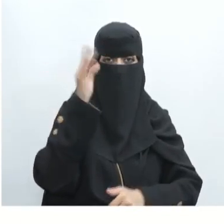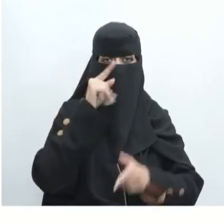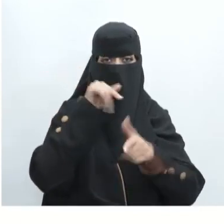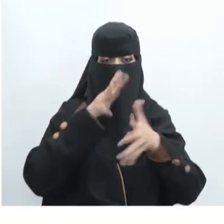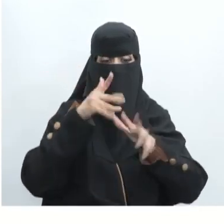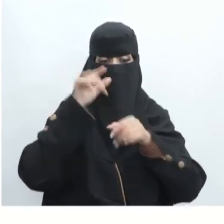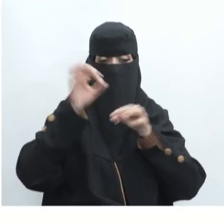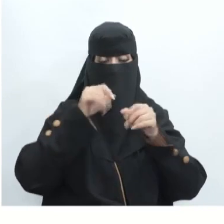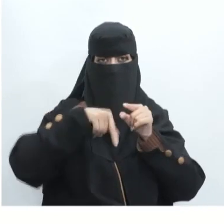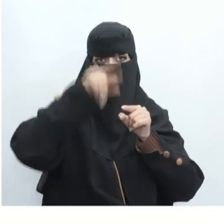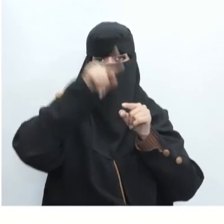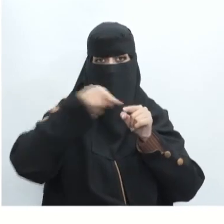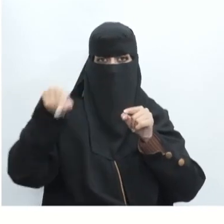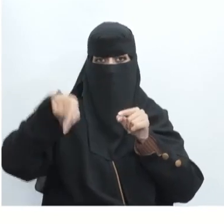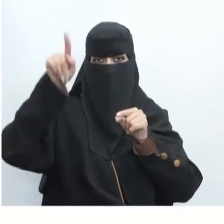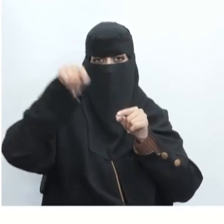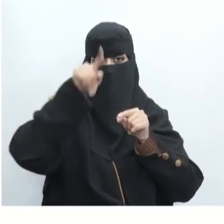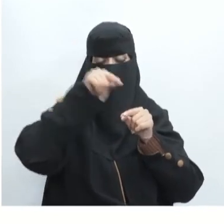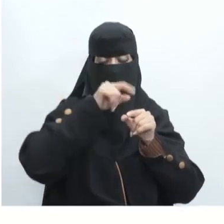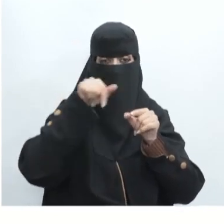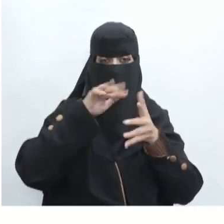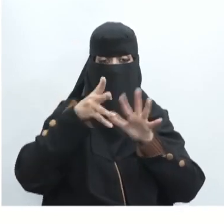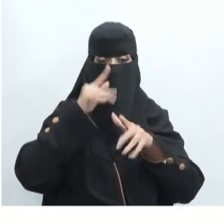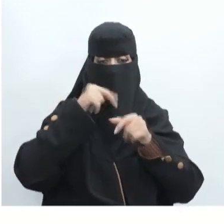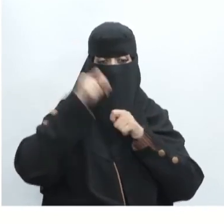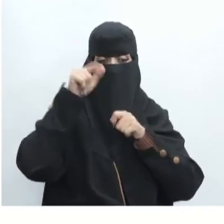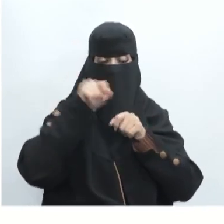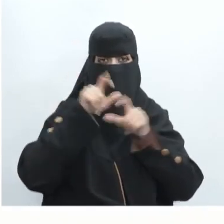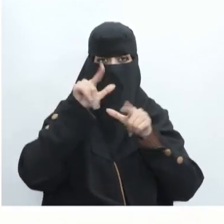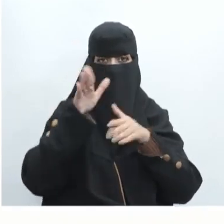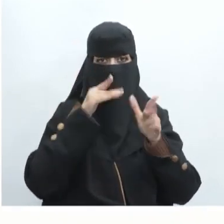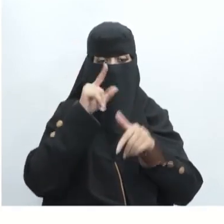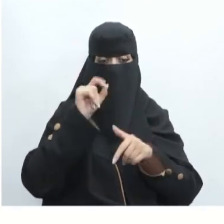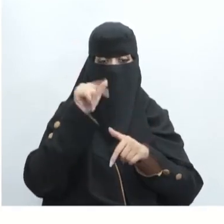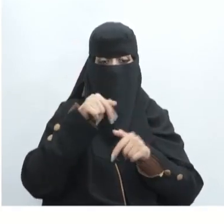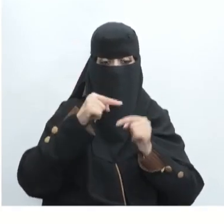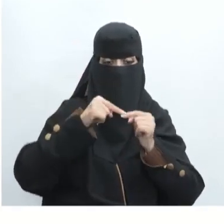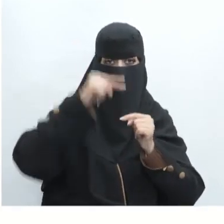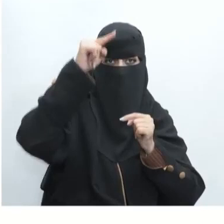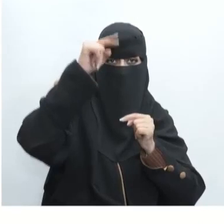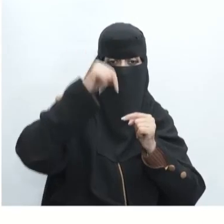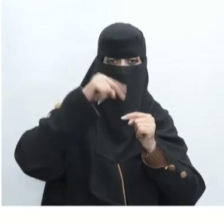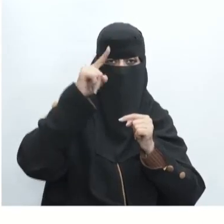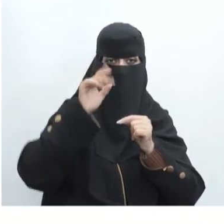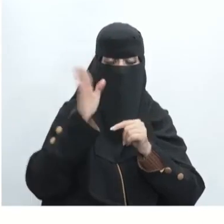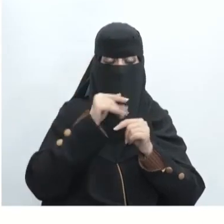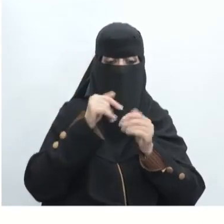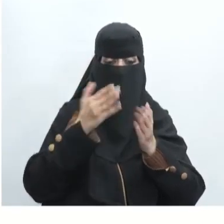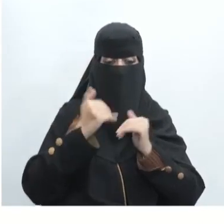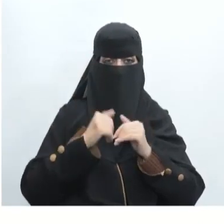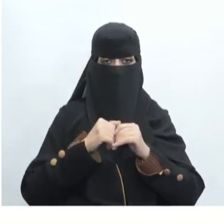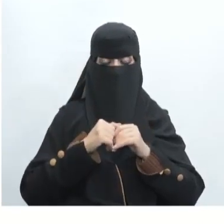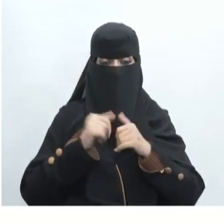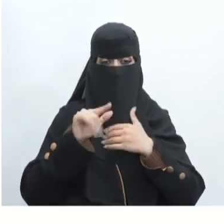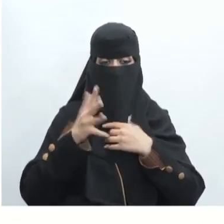تقريبيا ابناء وبنات الطلاب على بشكل بياني كما هو ممتازين المملكه العربيه السعوديه بهذا الشكل